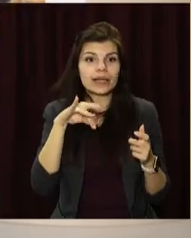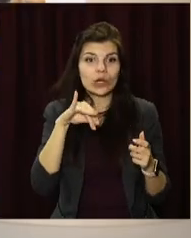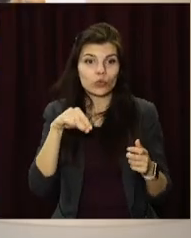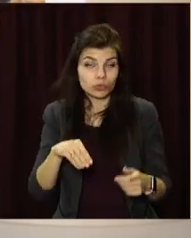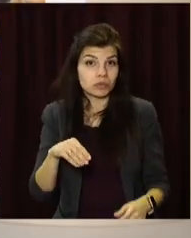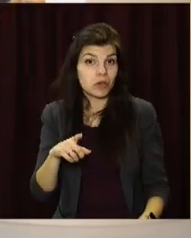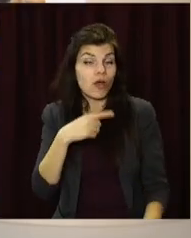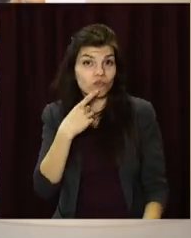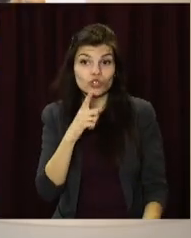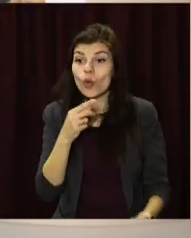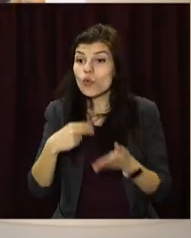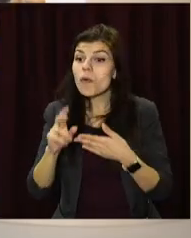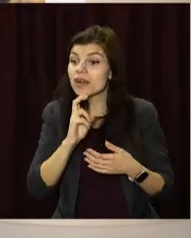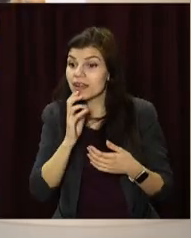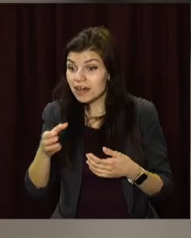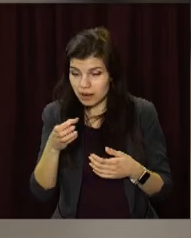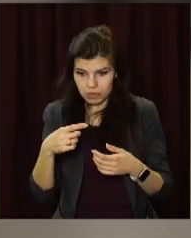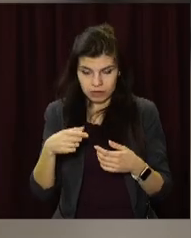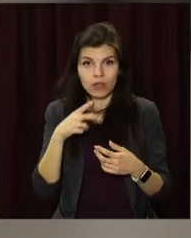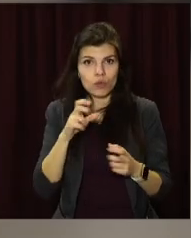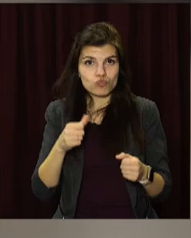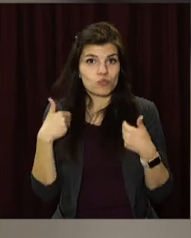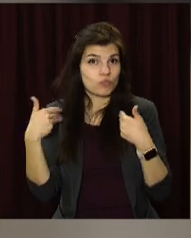та отримати можливість допомогти хвостатому другу